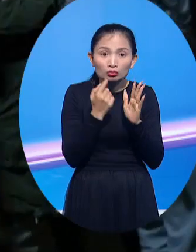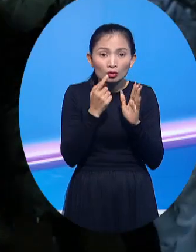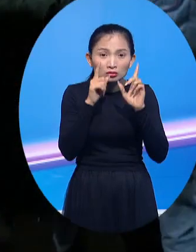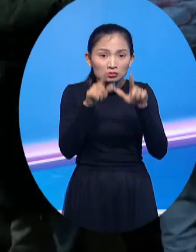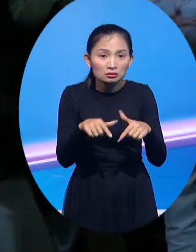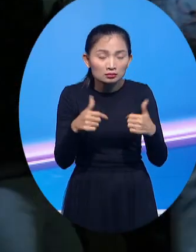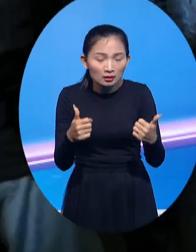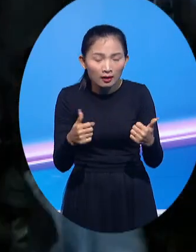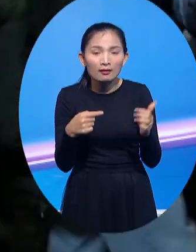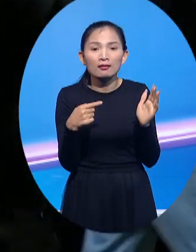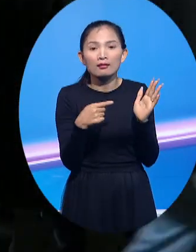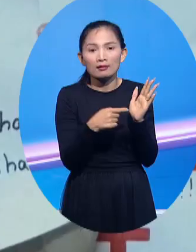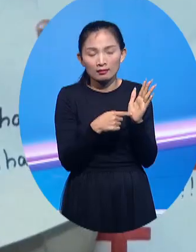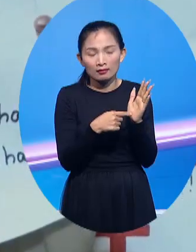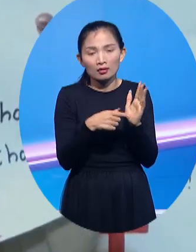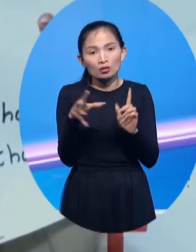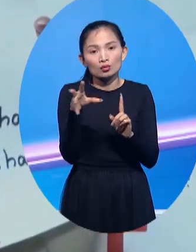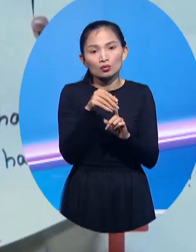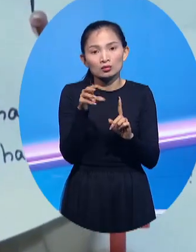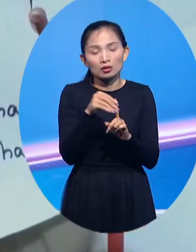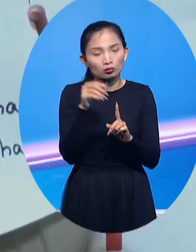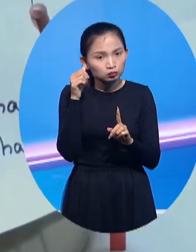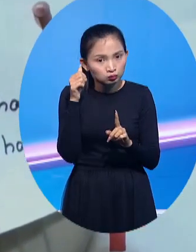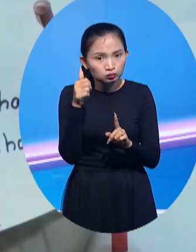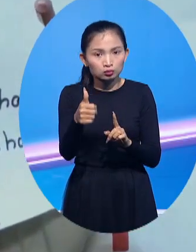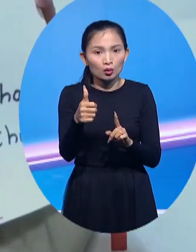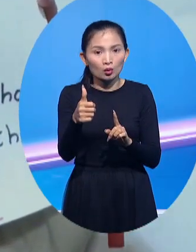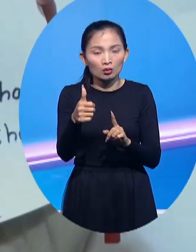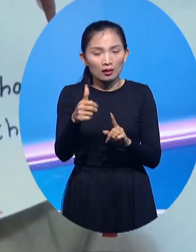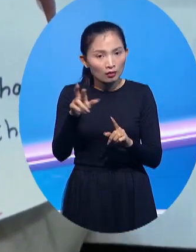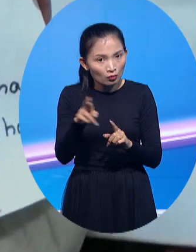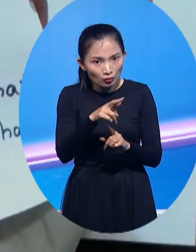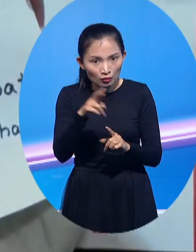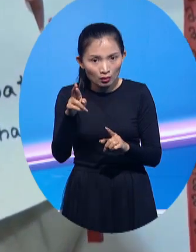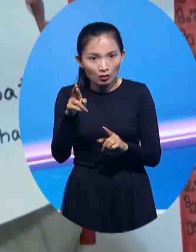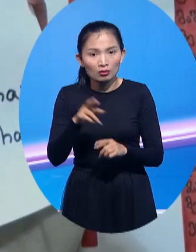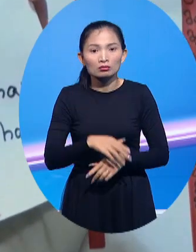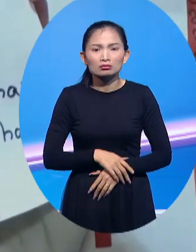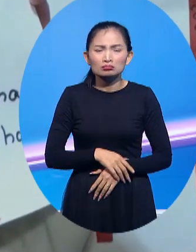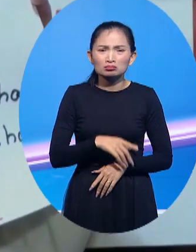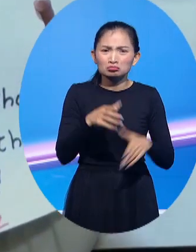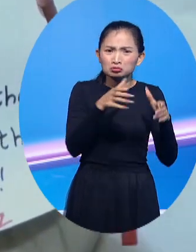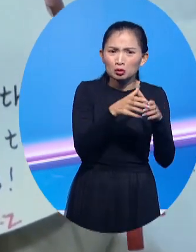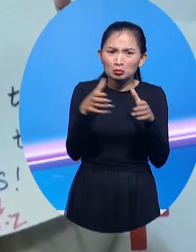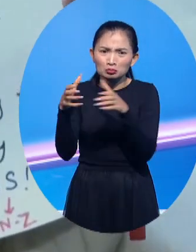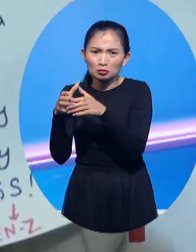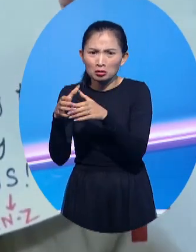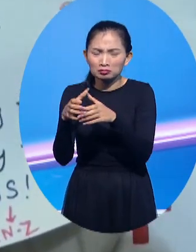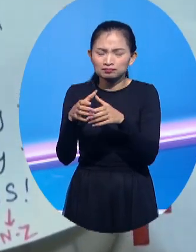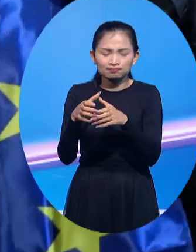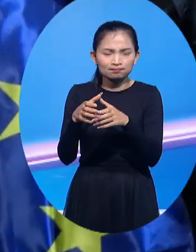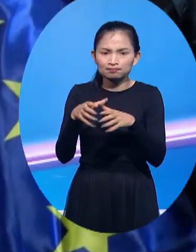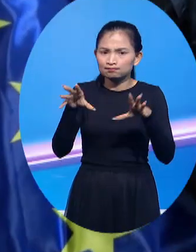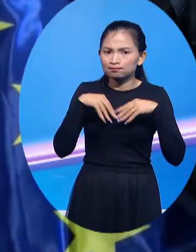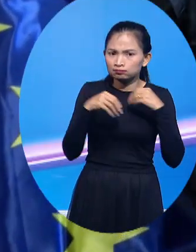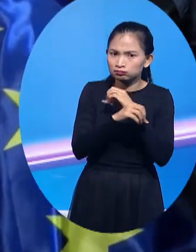thông trong khi những người chỉ trích So sánh nó với một đạo luật tương tự của ng trong hai phiên thảo luận dự luật minh bạch ảnh hưởng